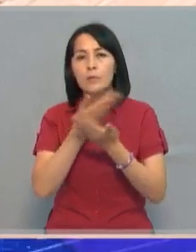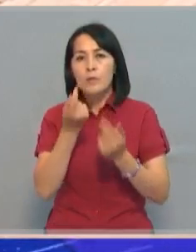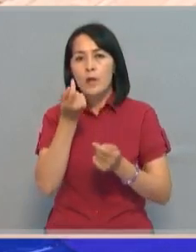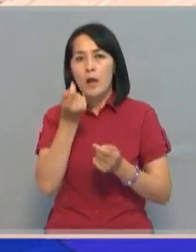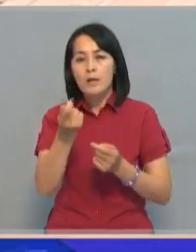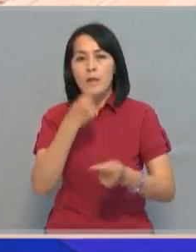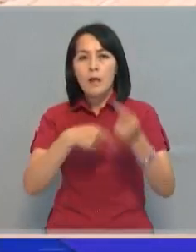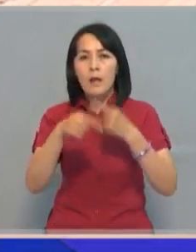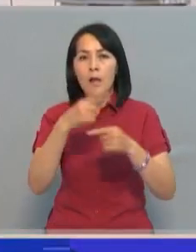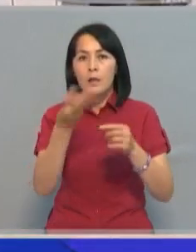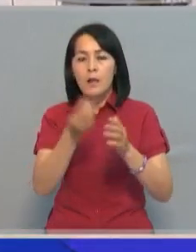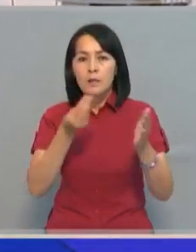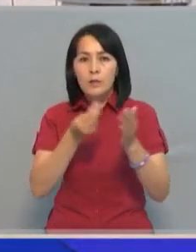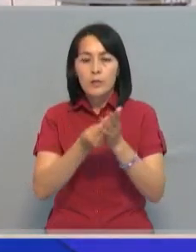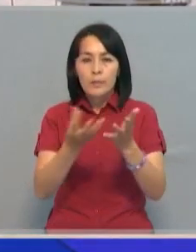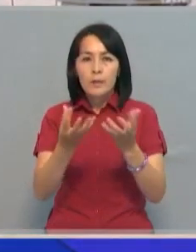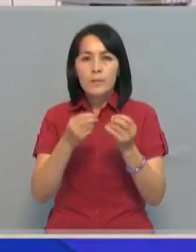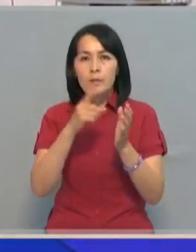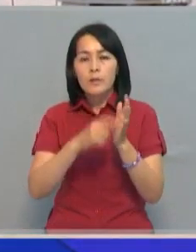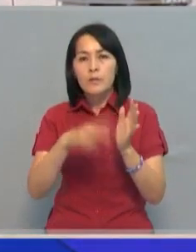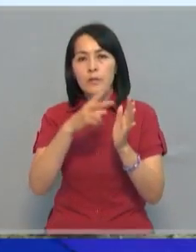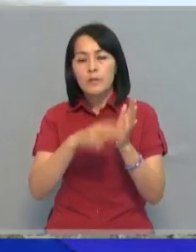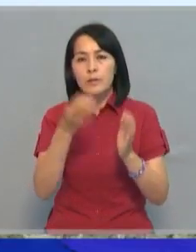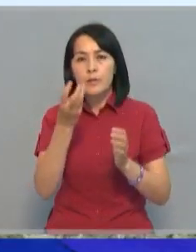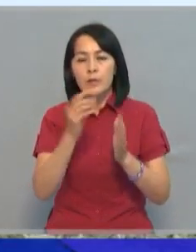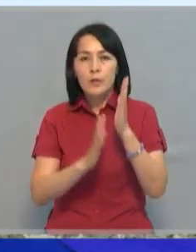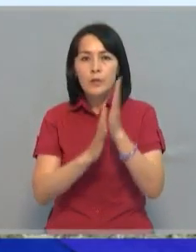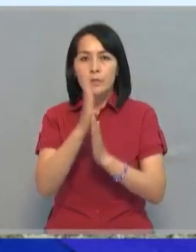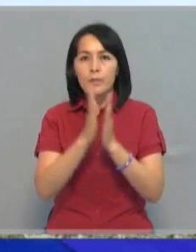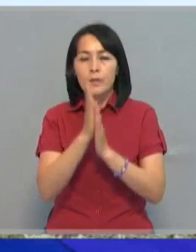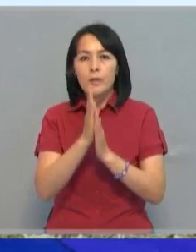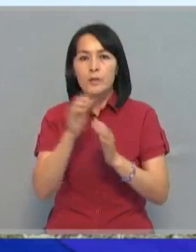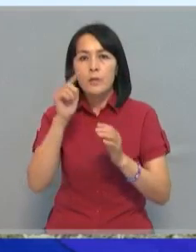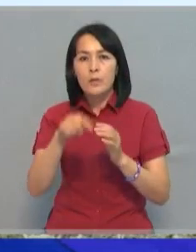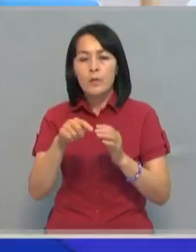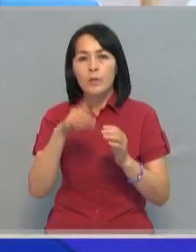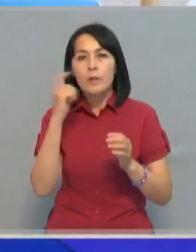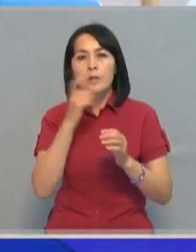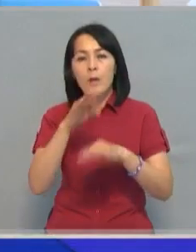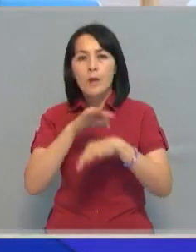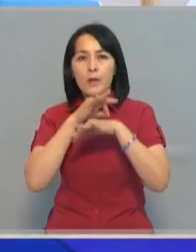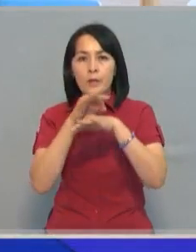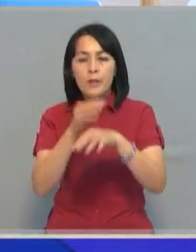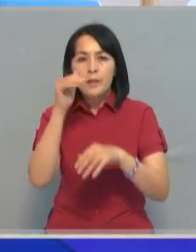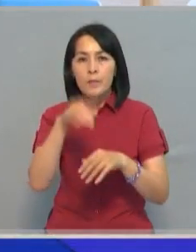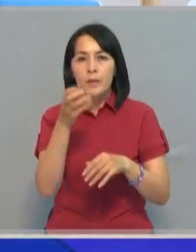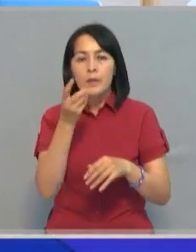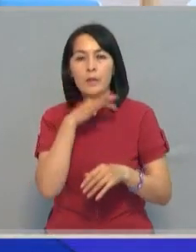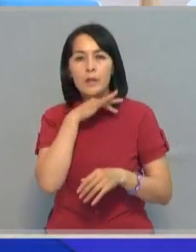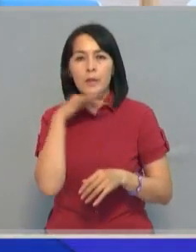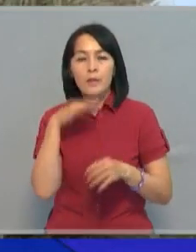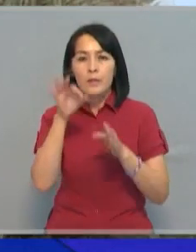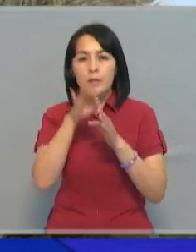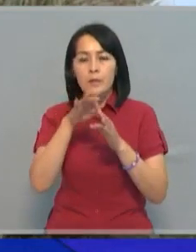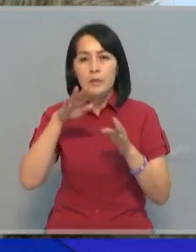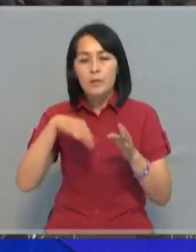Барып, алдын ала заклад беріп аласың. 700-800 теңге ол шөптің басындағы баға, ал ол шаруаларға жеткенше 1000 теңгеден асып кетеді.